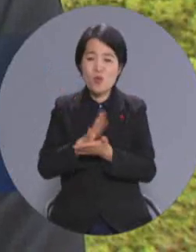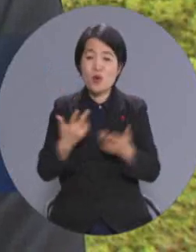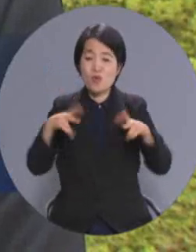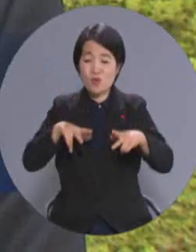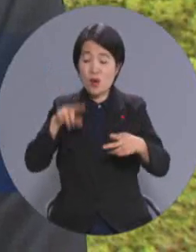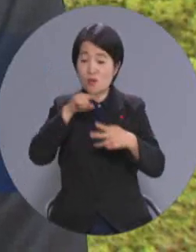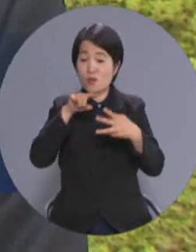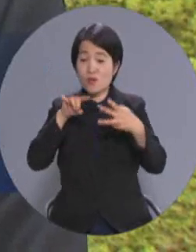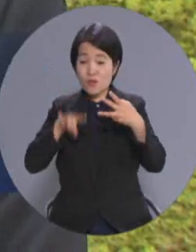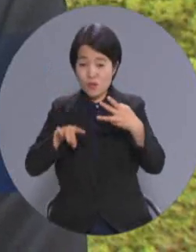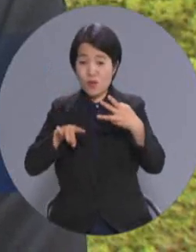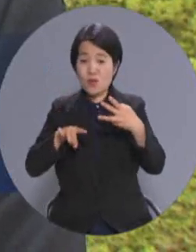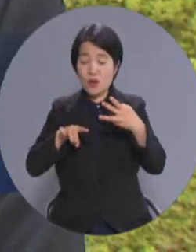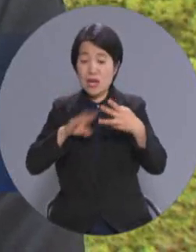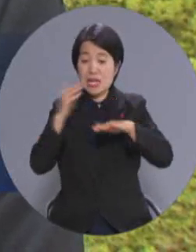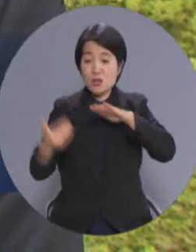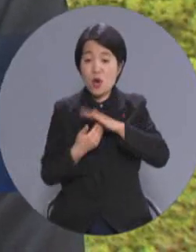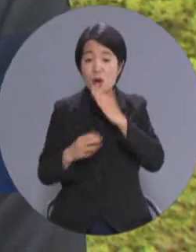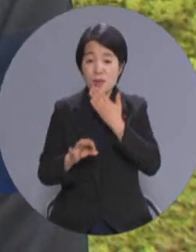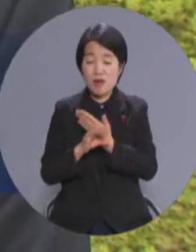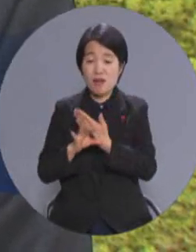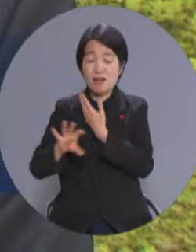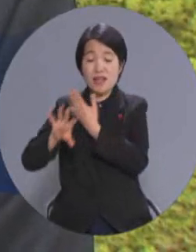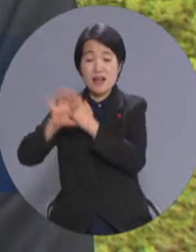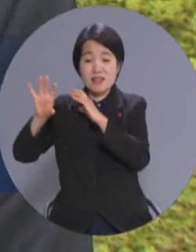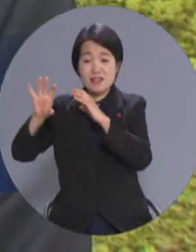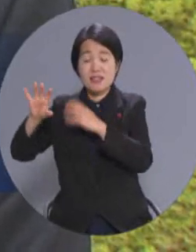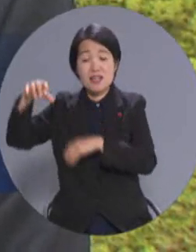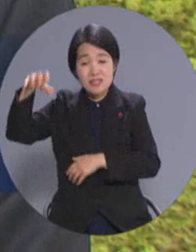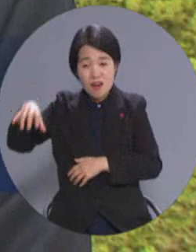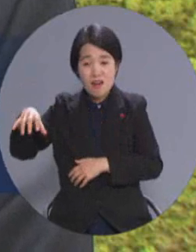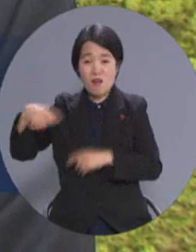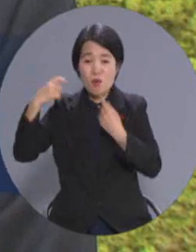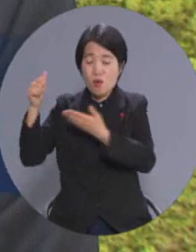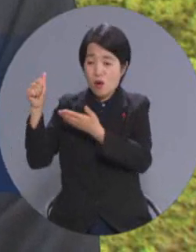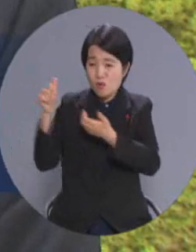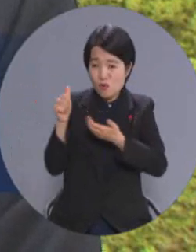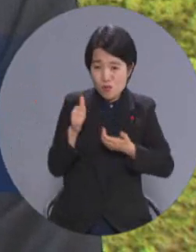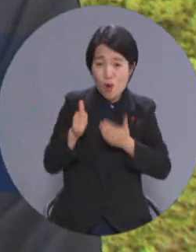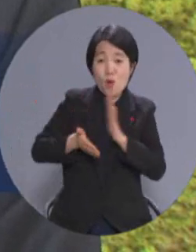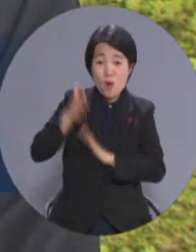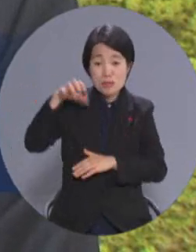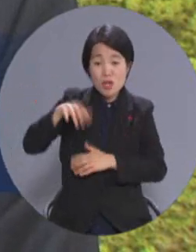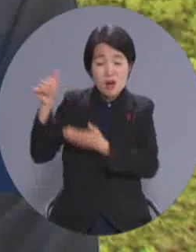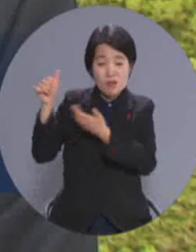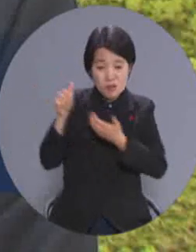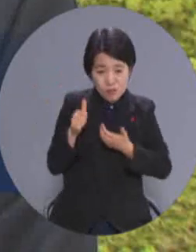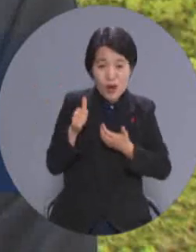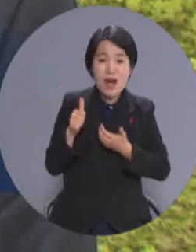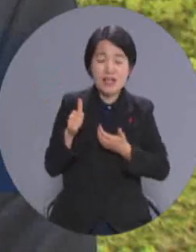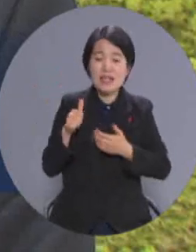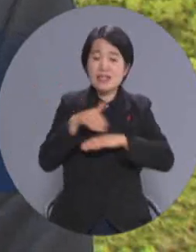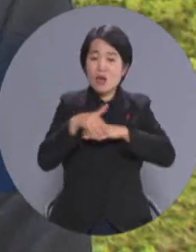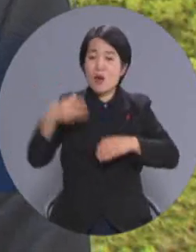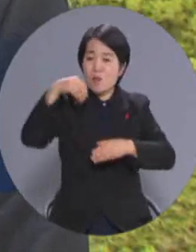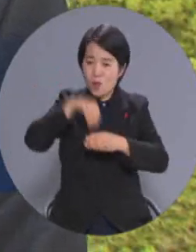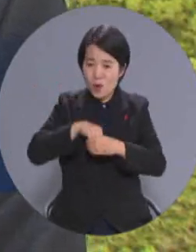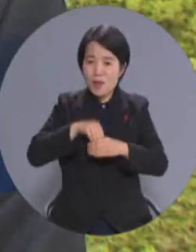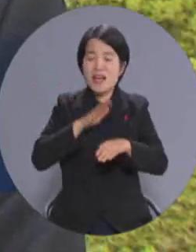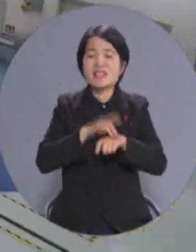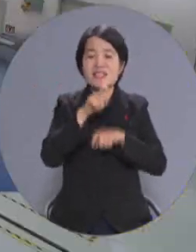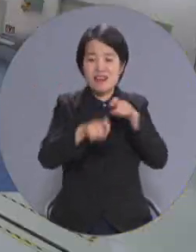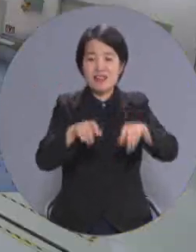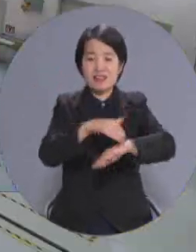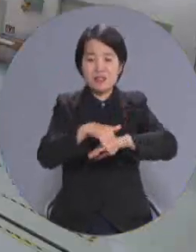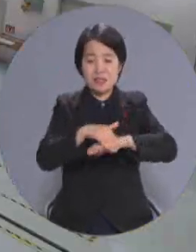피울 경우에 외부에서 오는 관광객을 시내 중심까지 끌어당기는 전략까지를 다 포함해서 실행에 옮길